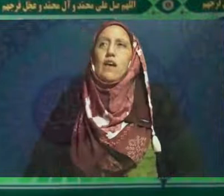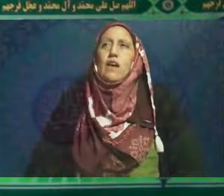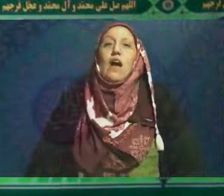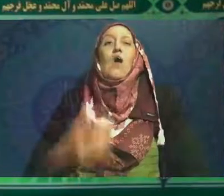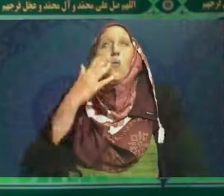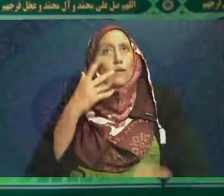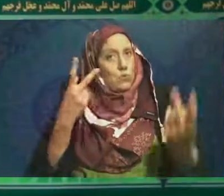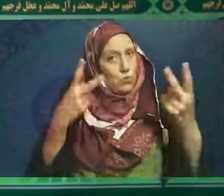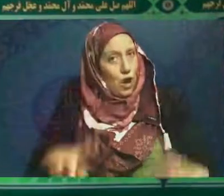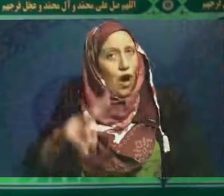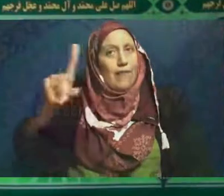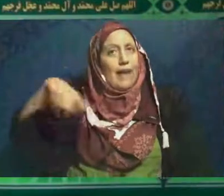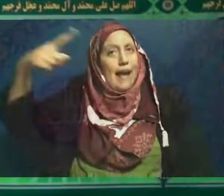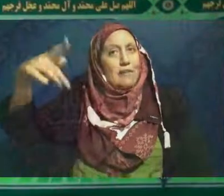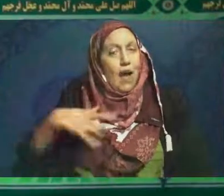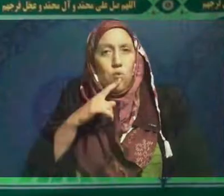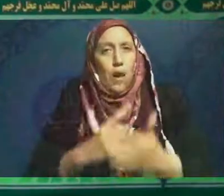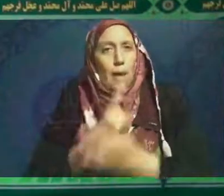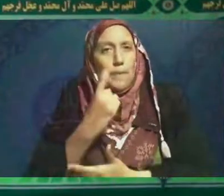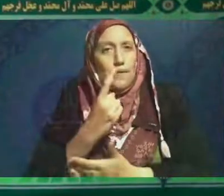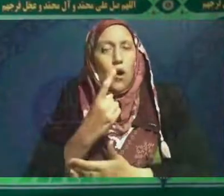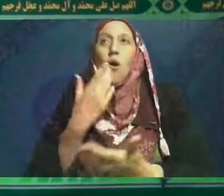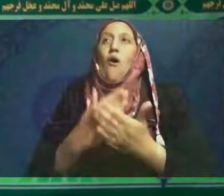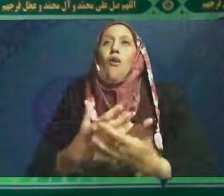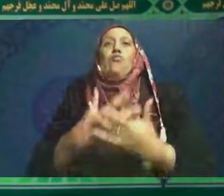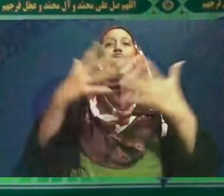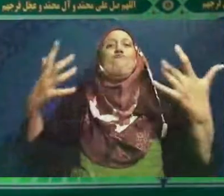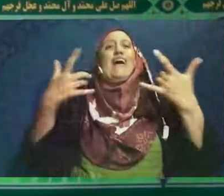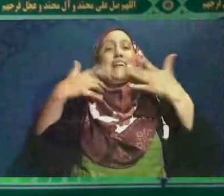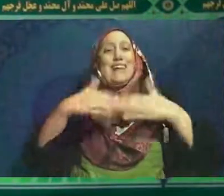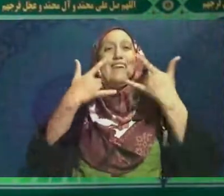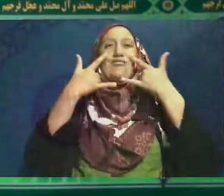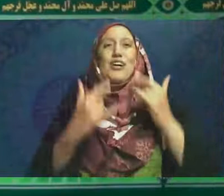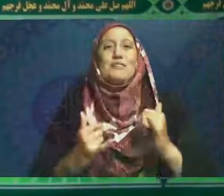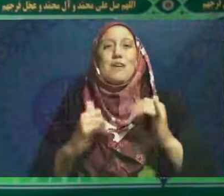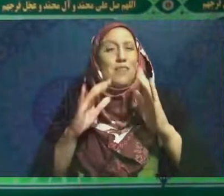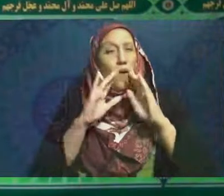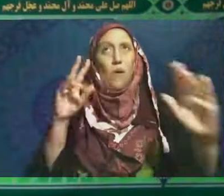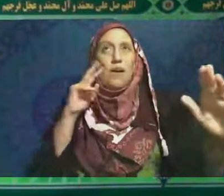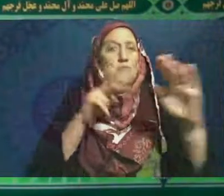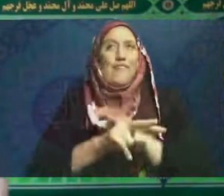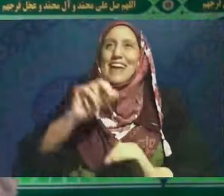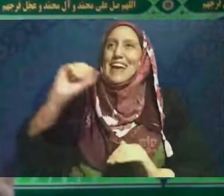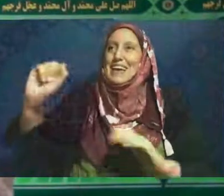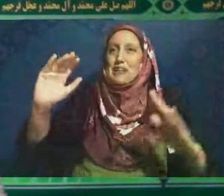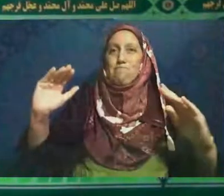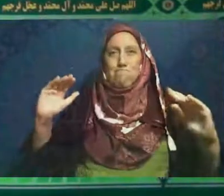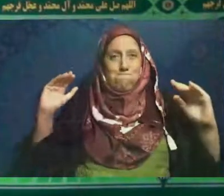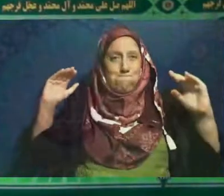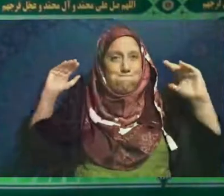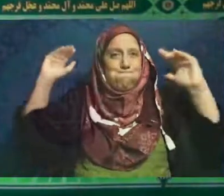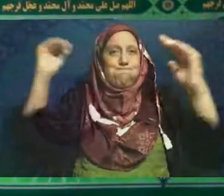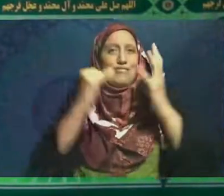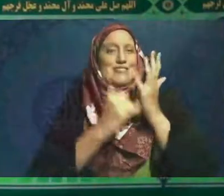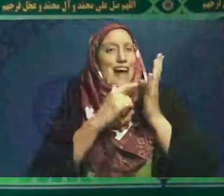at that time only. وَلَسَوْفَ يَعْطِيكَ رَبُّكَ فَتَرْضَىٰ. The Imams, they say that this ayah is about that moment, that